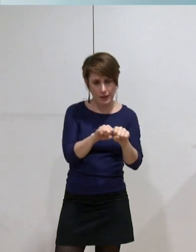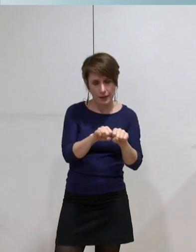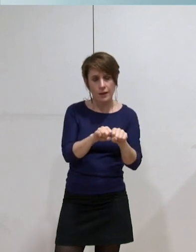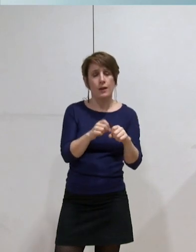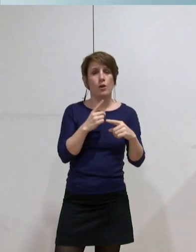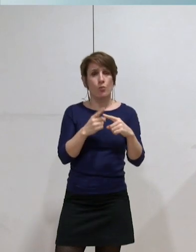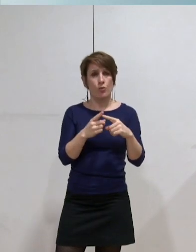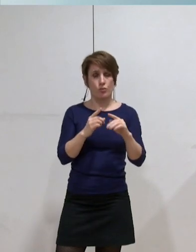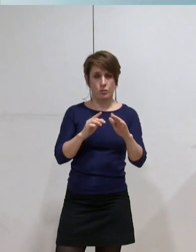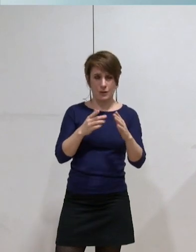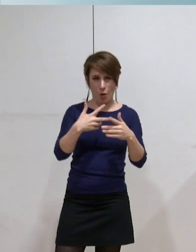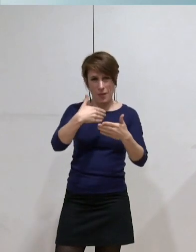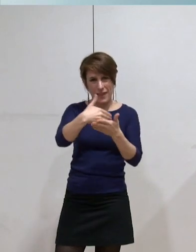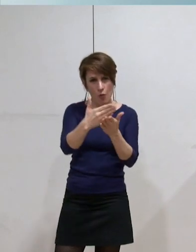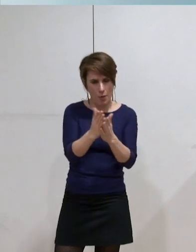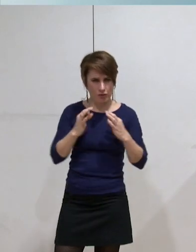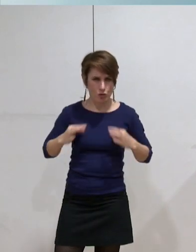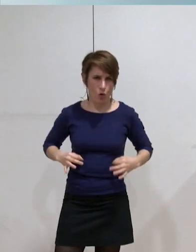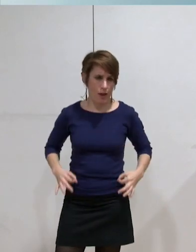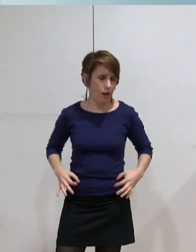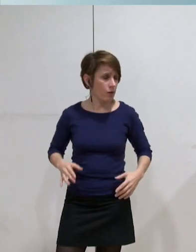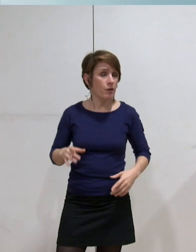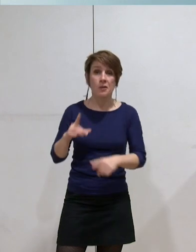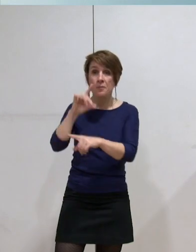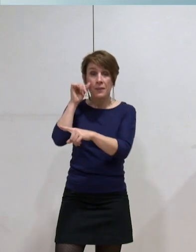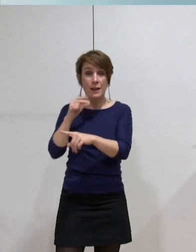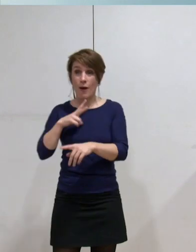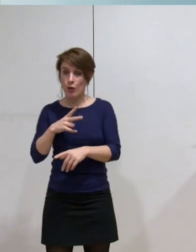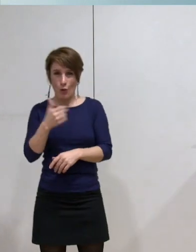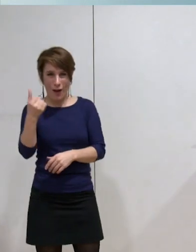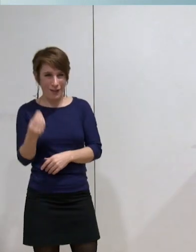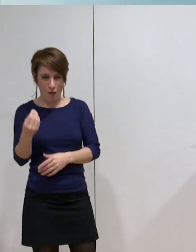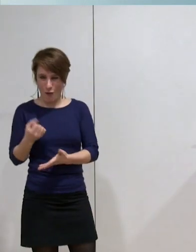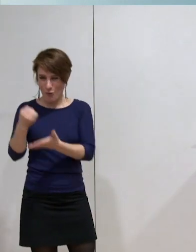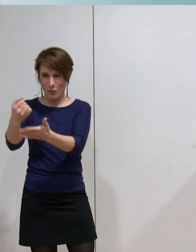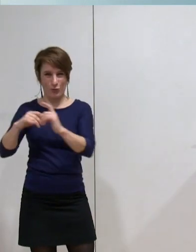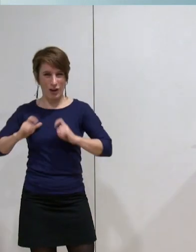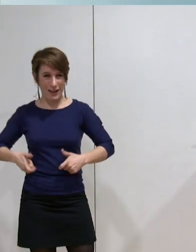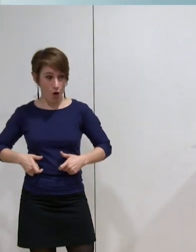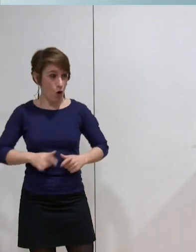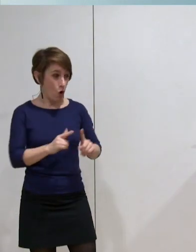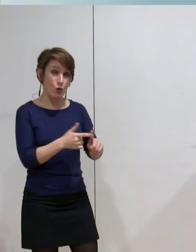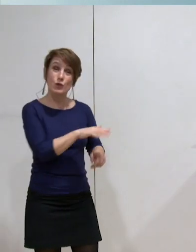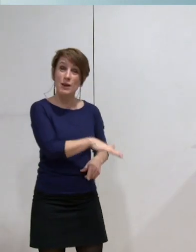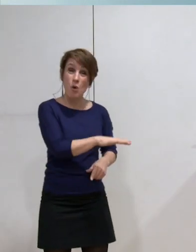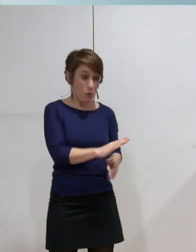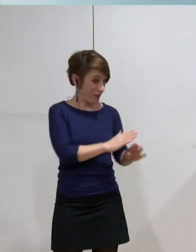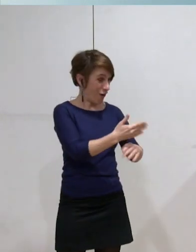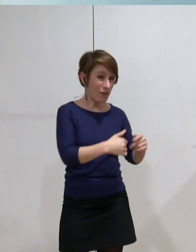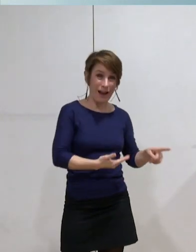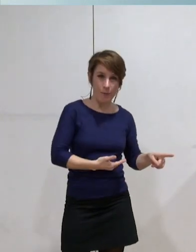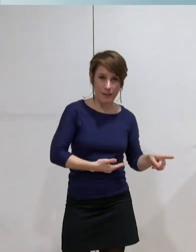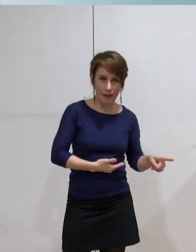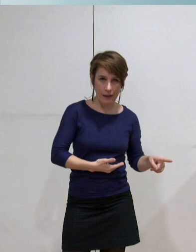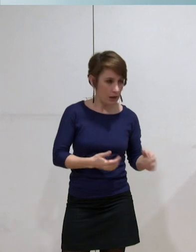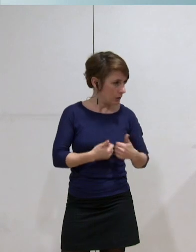celle-ci pardon n'est pas automatique les parents ayant un enfant scolarisé dans une école et un plus jeune qui va faire sa rentrée devront faire une demande de